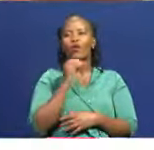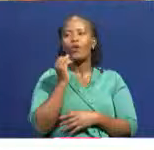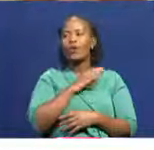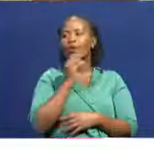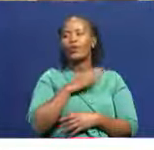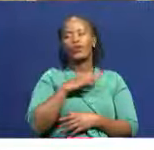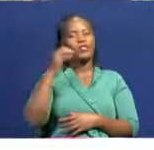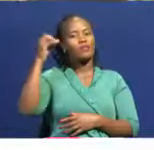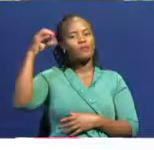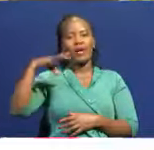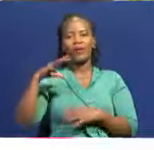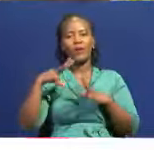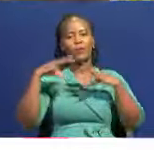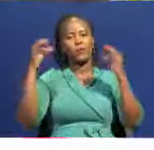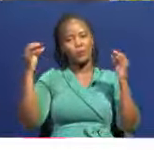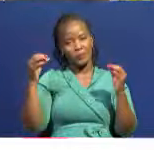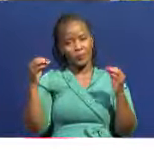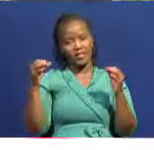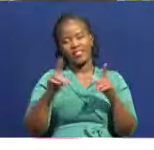every other Kenyan.